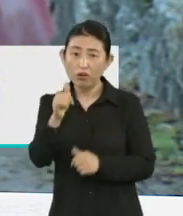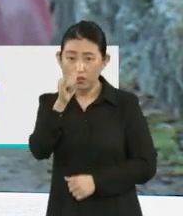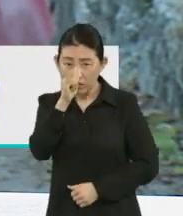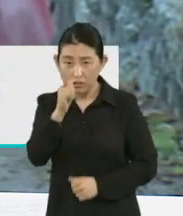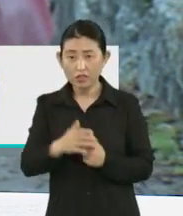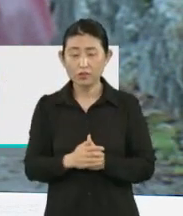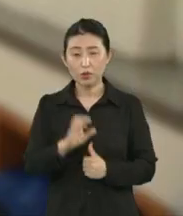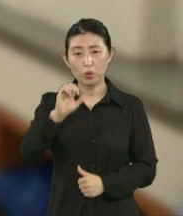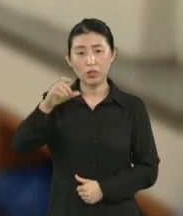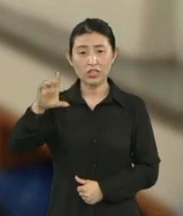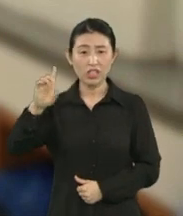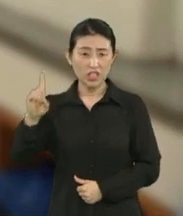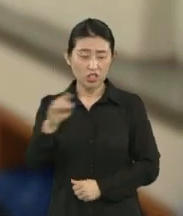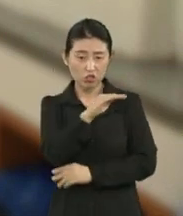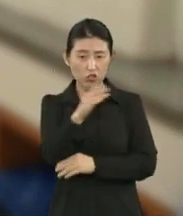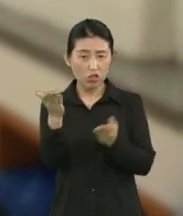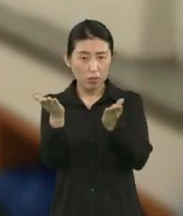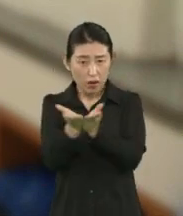기자입니다.